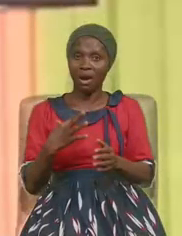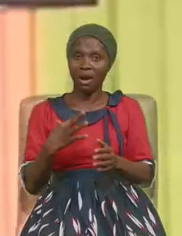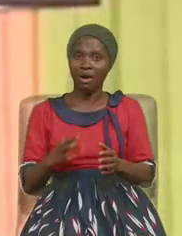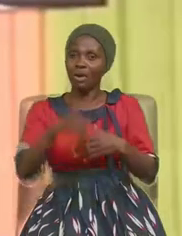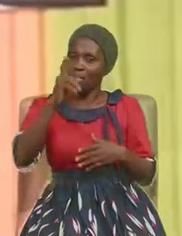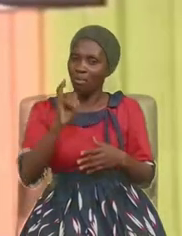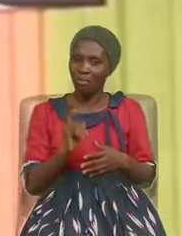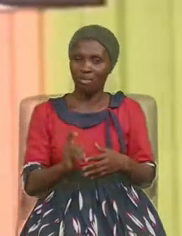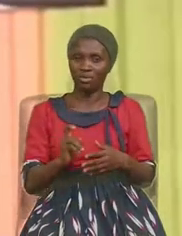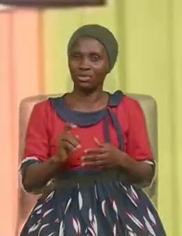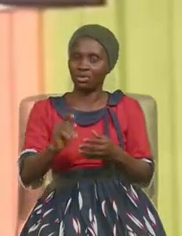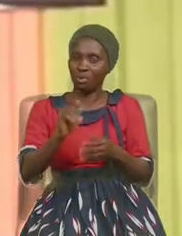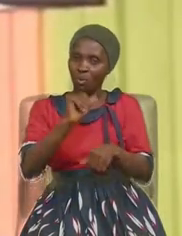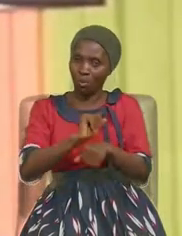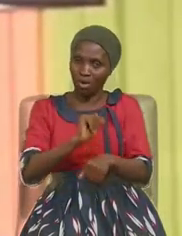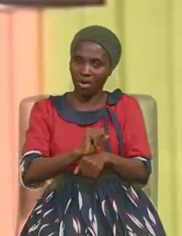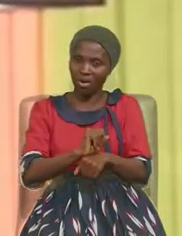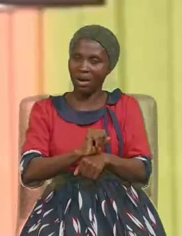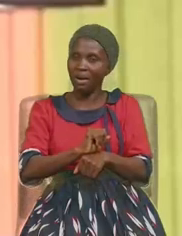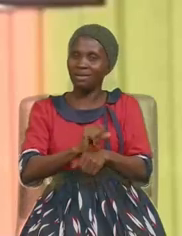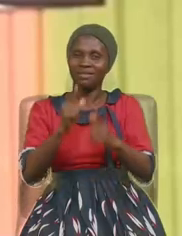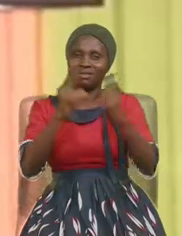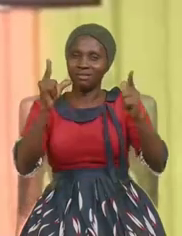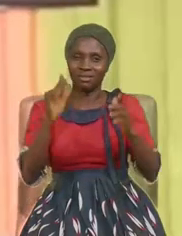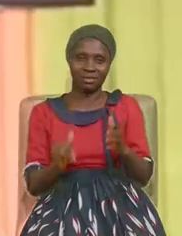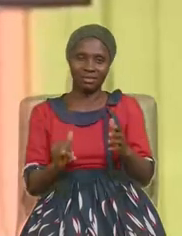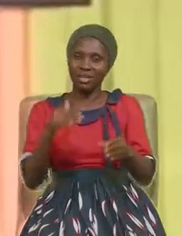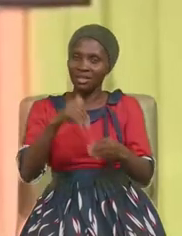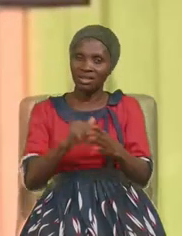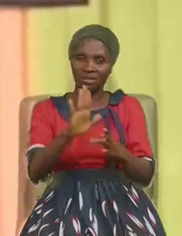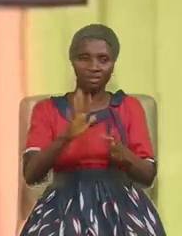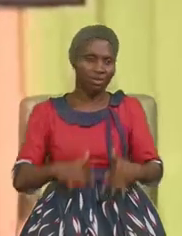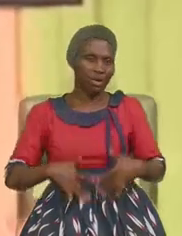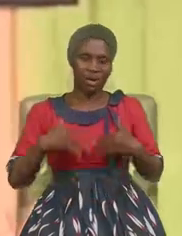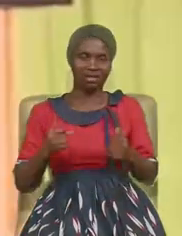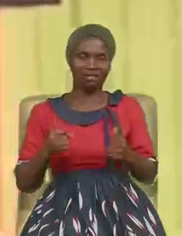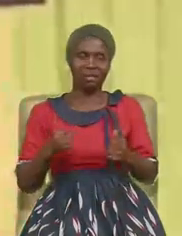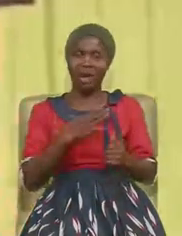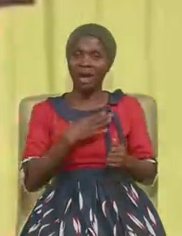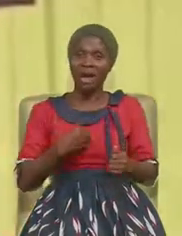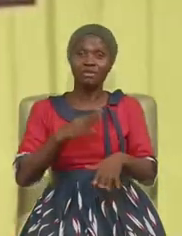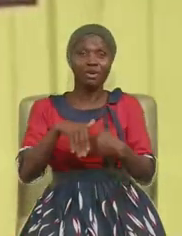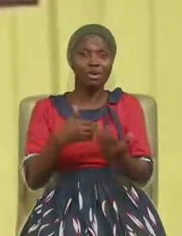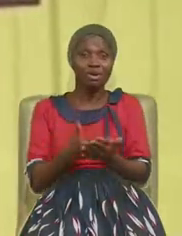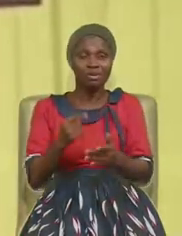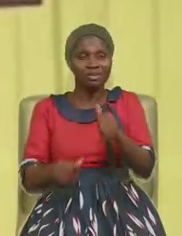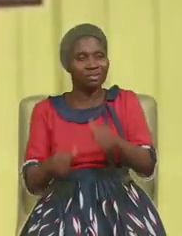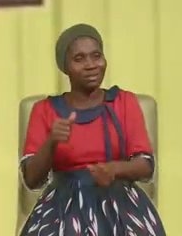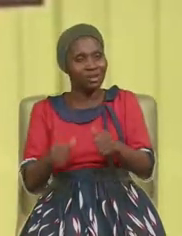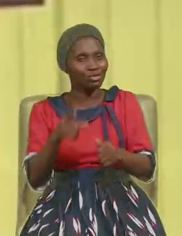doit agir puissamment dans ta vie. Et tous les doutes que tu as amenés